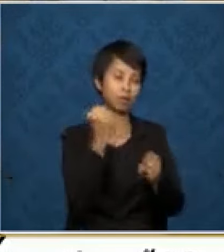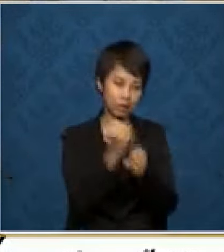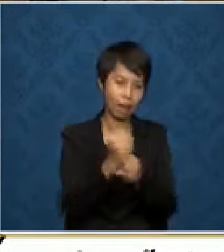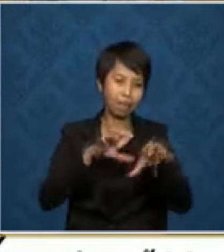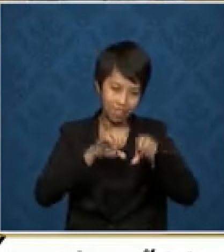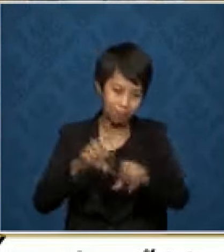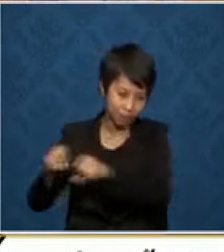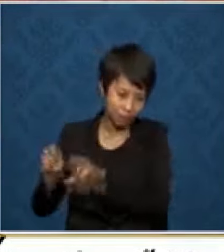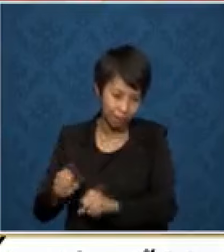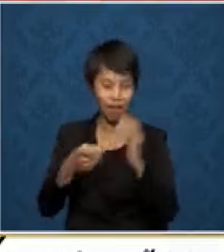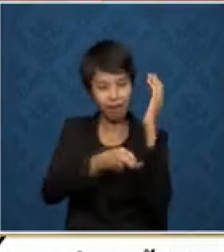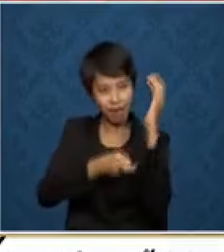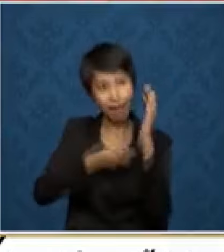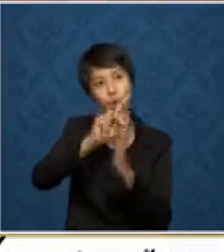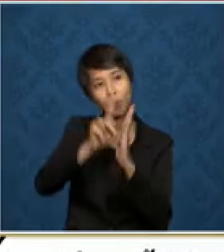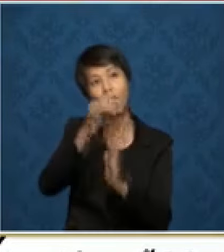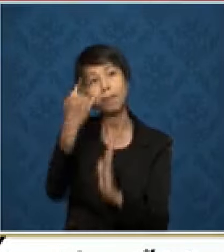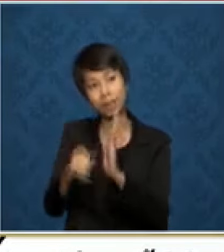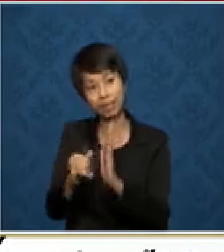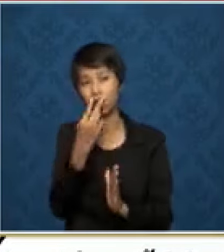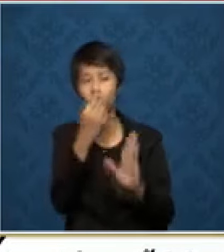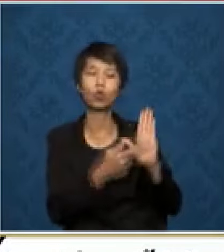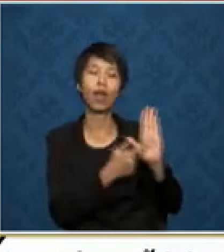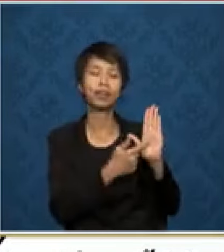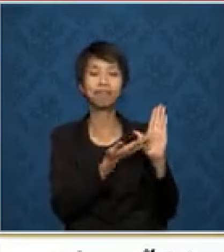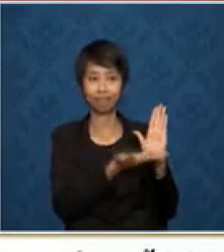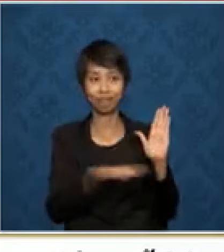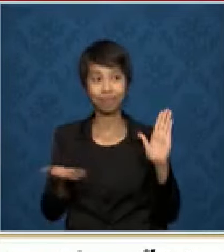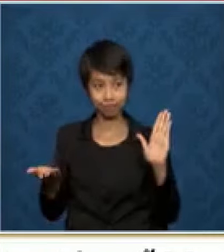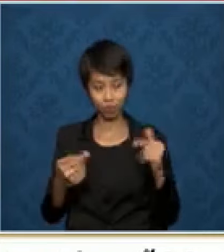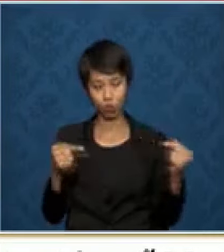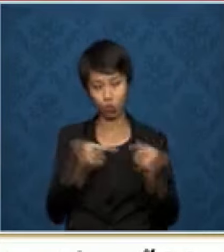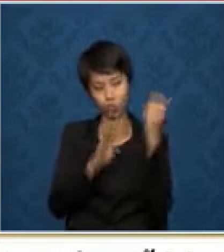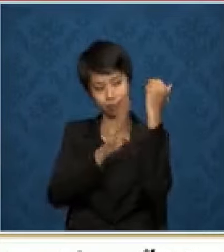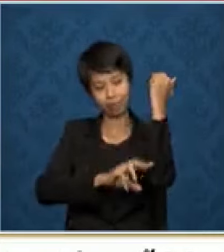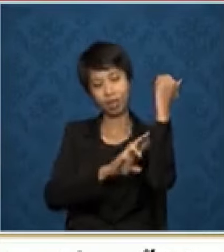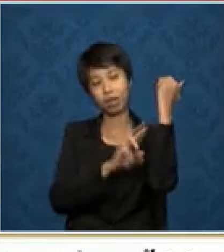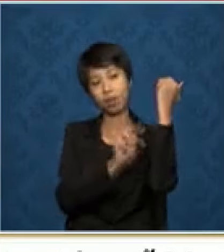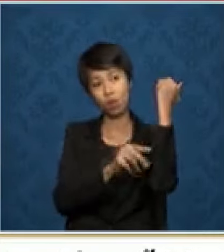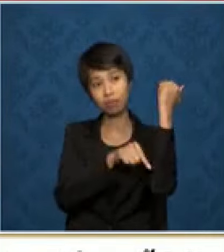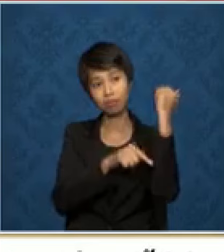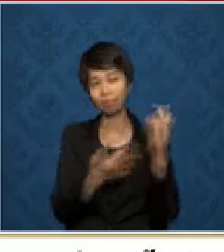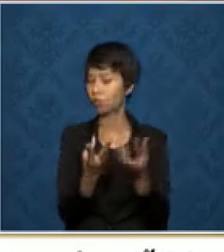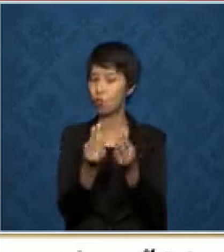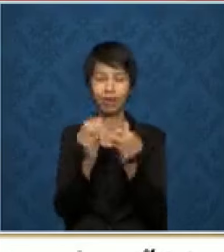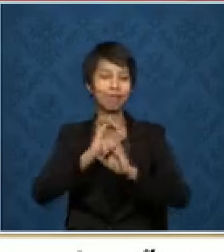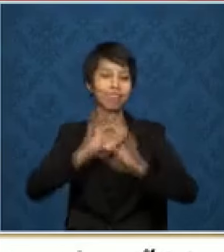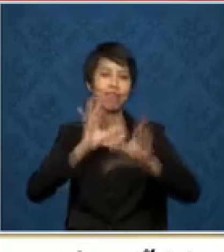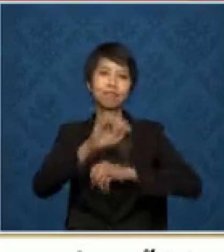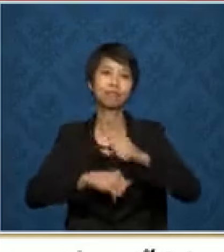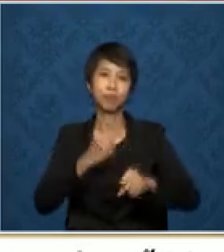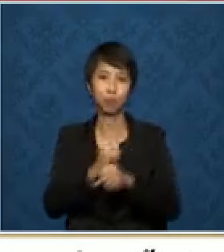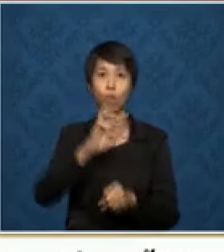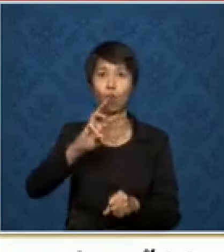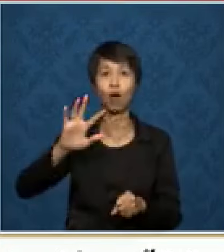เถื่อนผมจะส่งให้ดูเอาเฉพาะแค่ด่านระนองอันนี้ตัวเลขก็ชัดครับปี 65